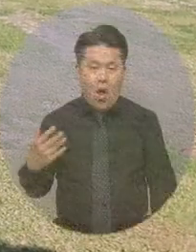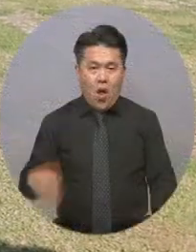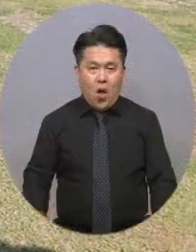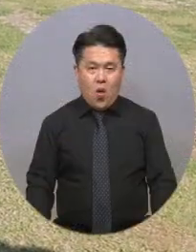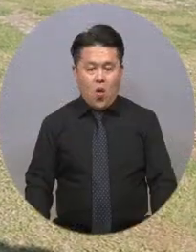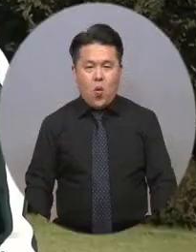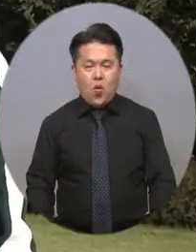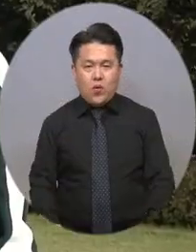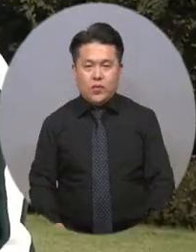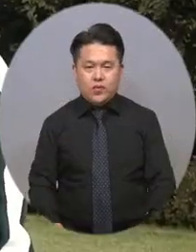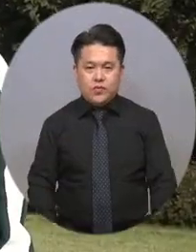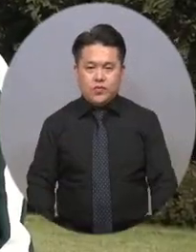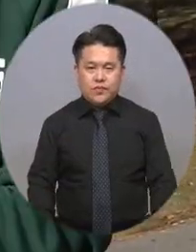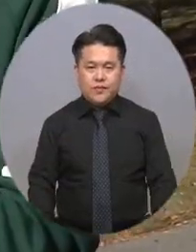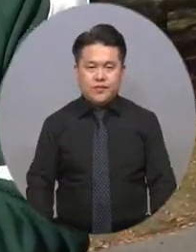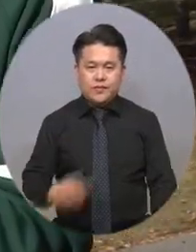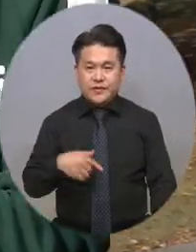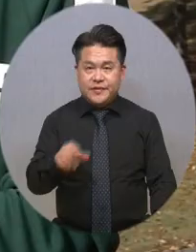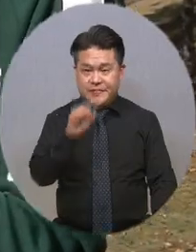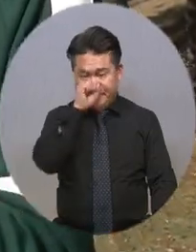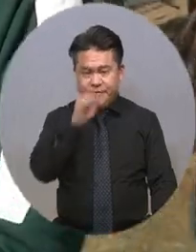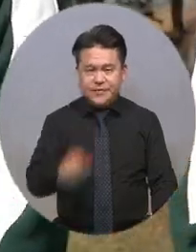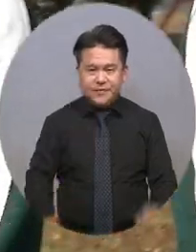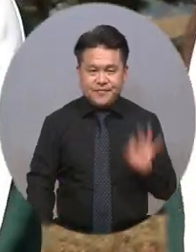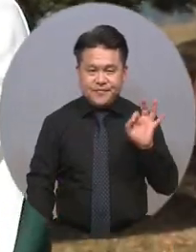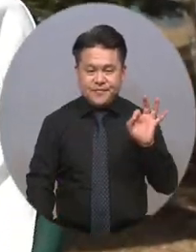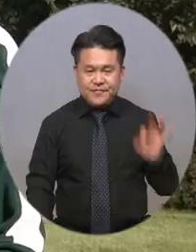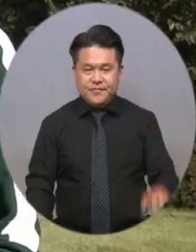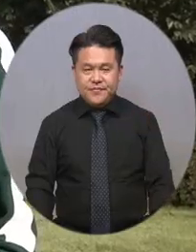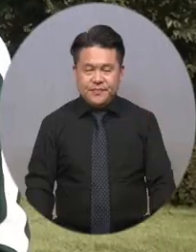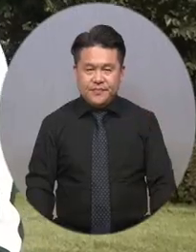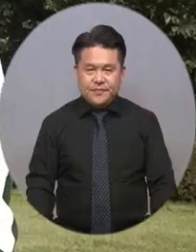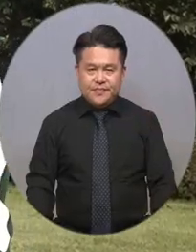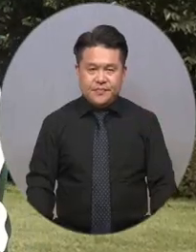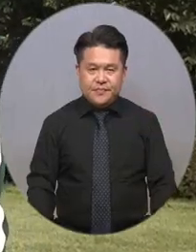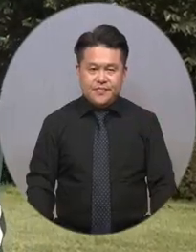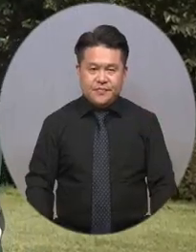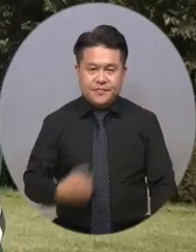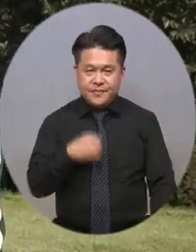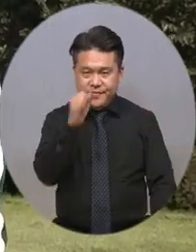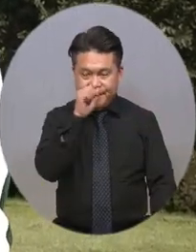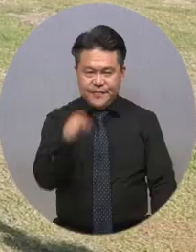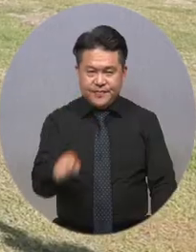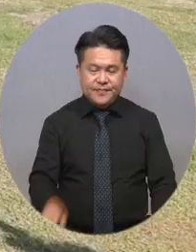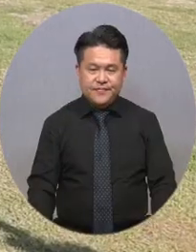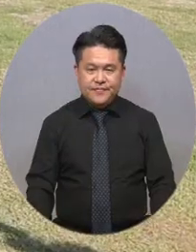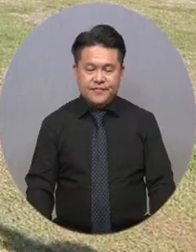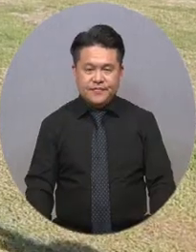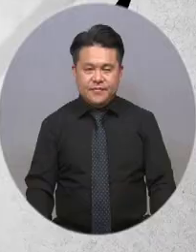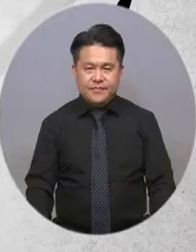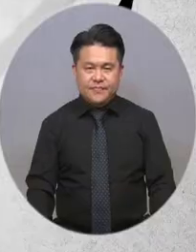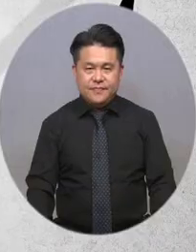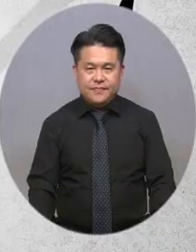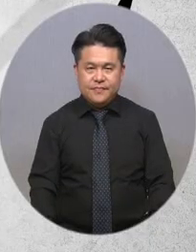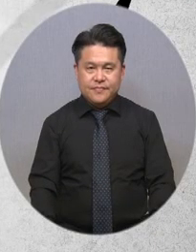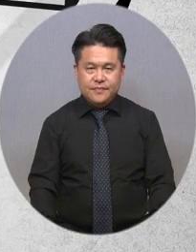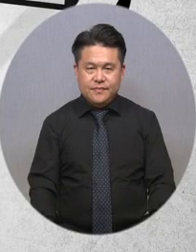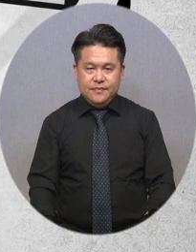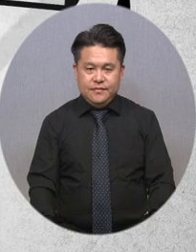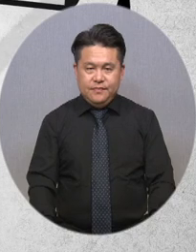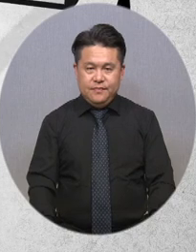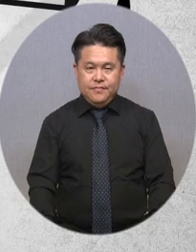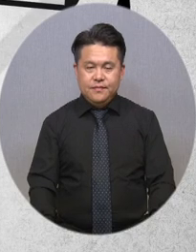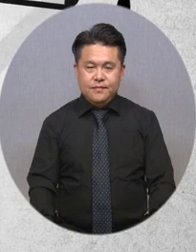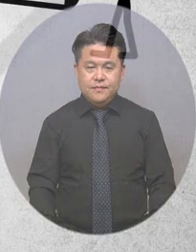유월대소. 네, 유월대소. 저희 배판 좋아합니다. 예스. 오케이. 배판. 아, 나 배판 너무 좋아해. 땅땅땅땅. 배부름빵.